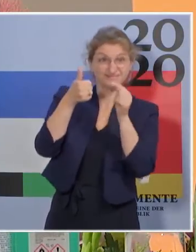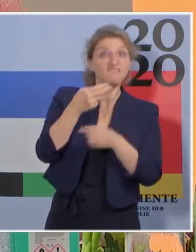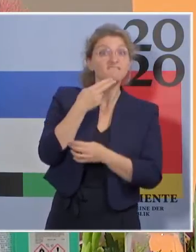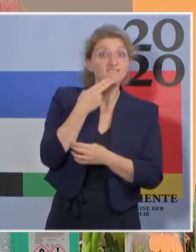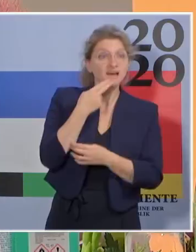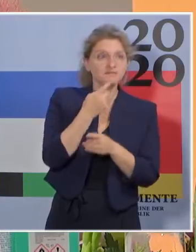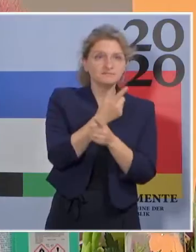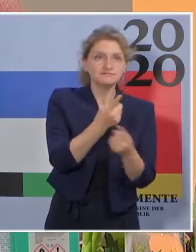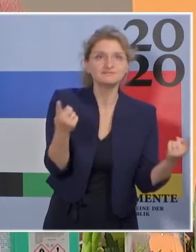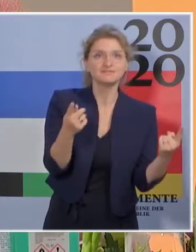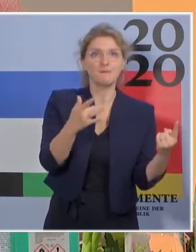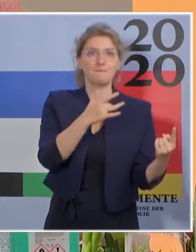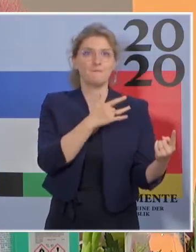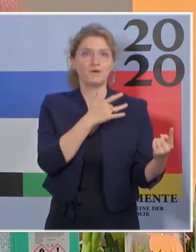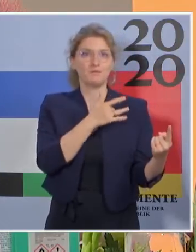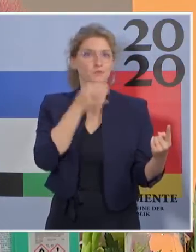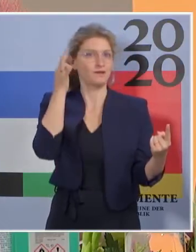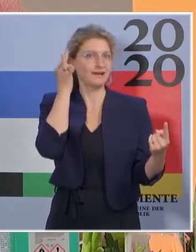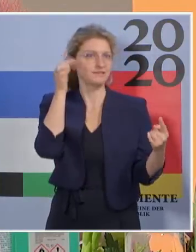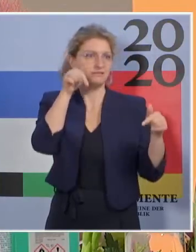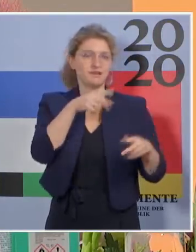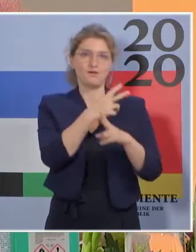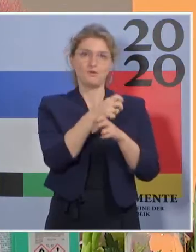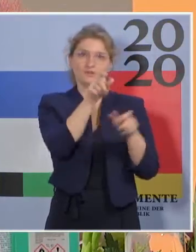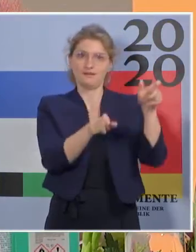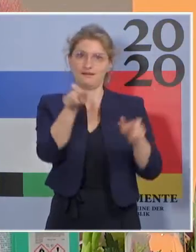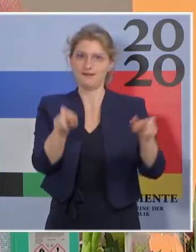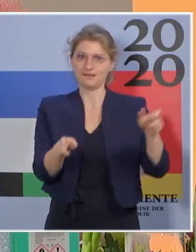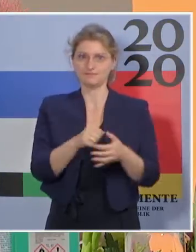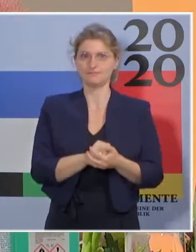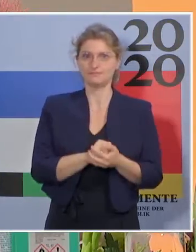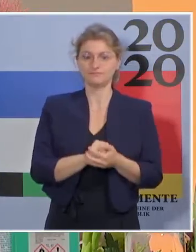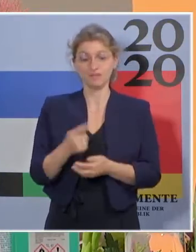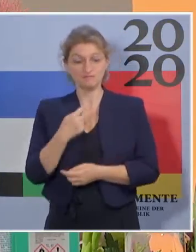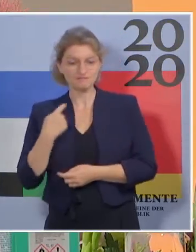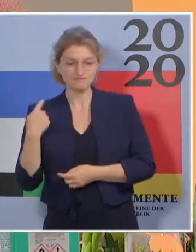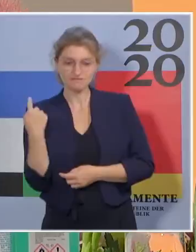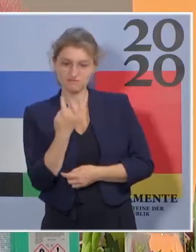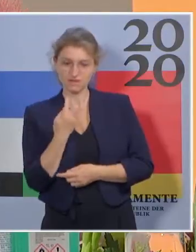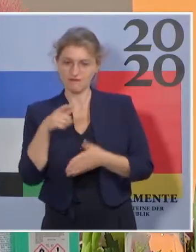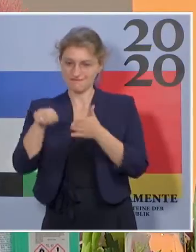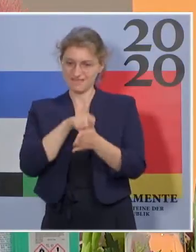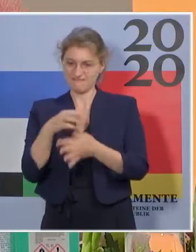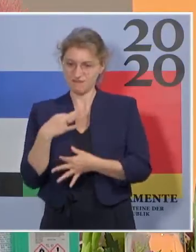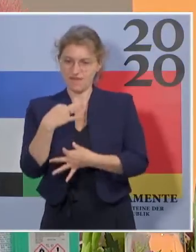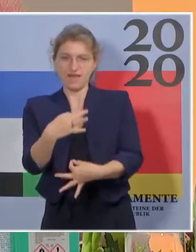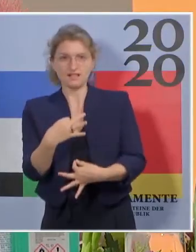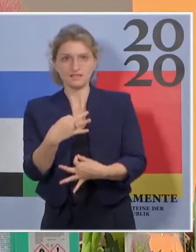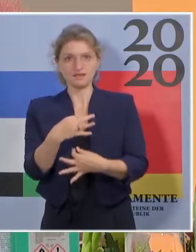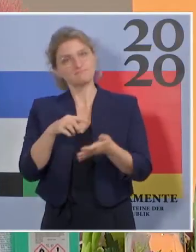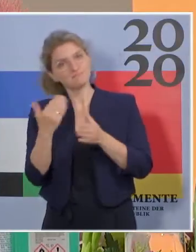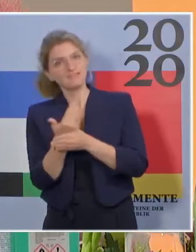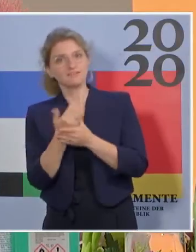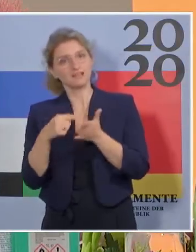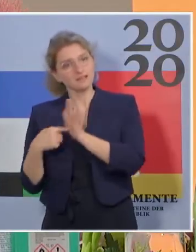sind die Bürgerinnen und Bürger Österreichs. Als gewählte Repräsentantinnen und Repräsentanten, als Politikerinnen